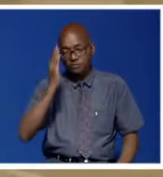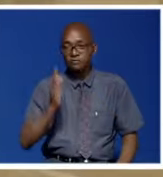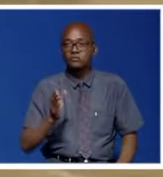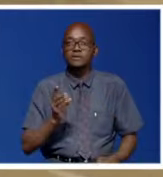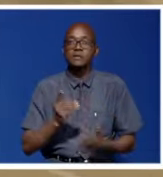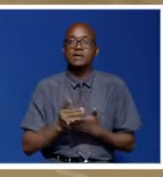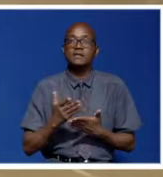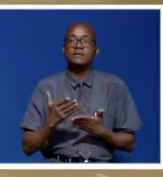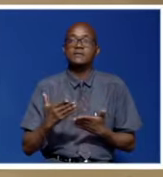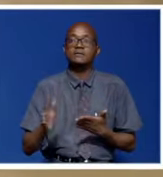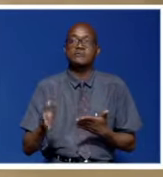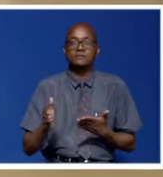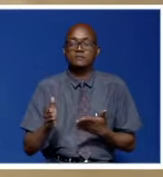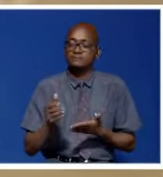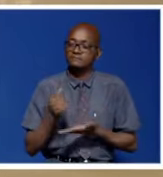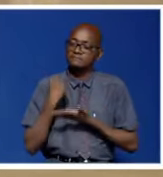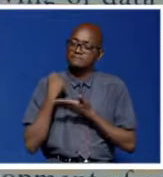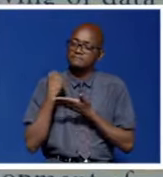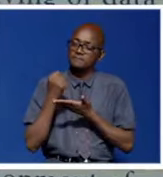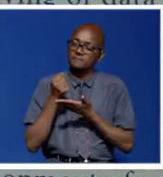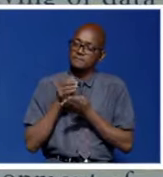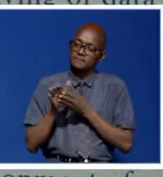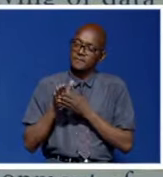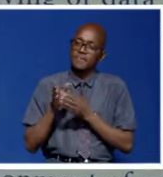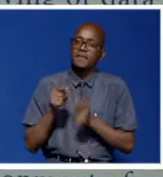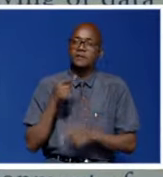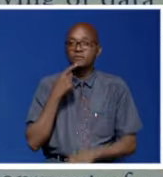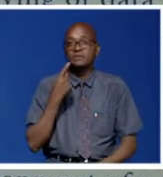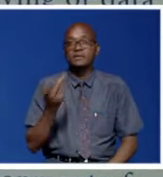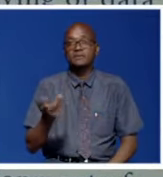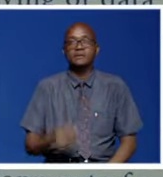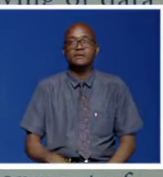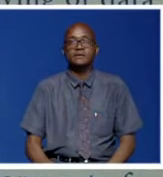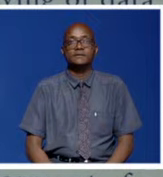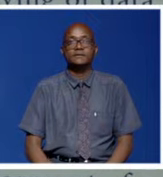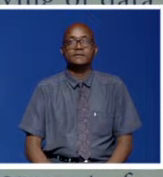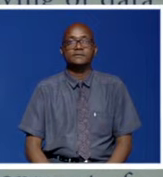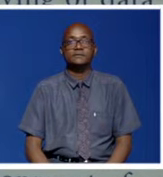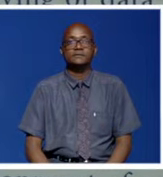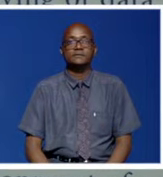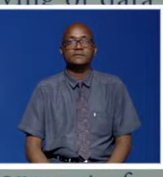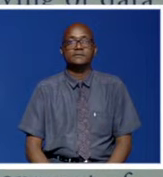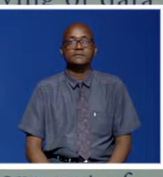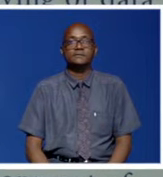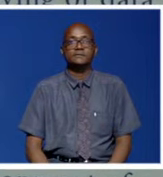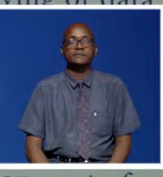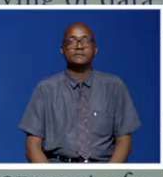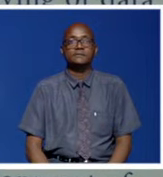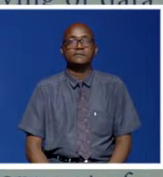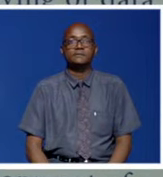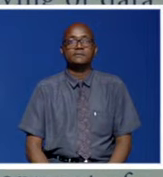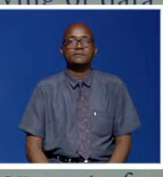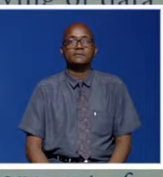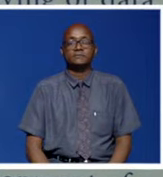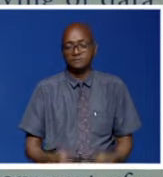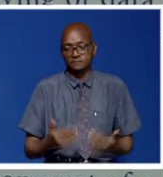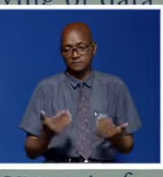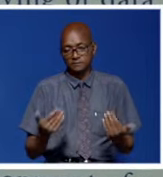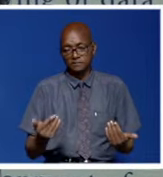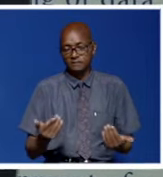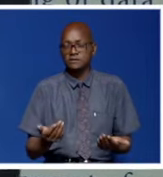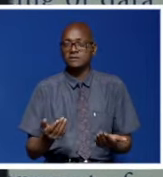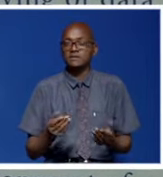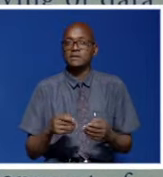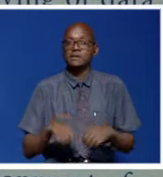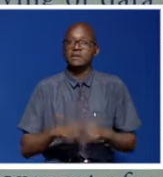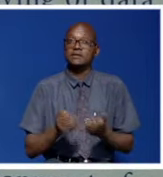Salaam kinajitokeza na kutoa neno. Hizi ni natural hazards zinazotokea. Inaweza